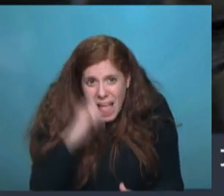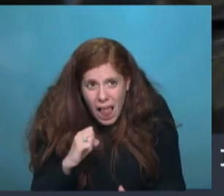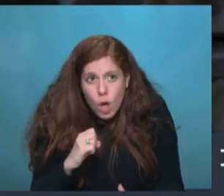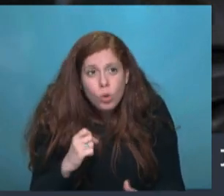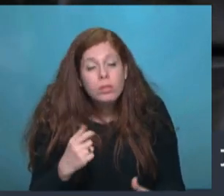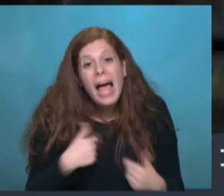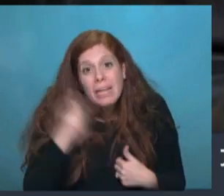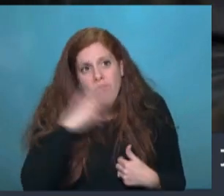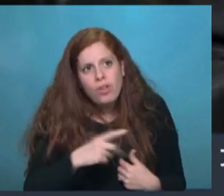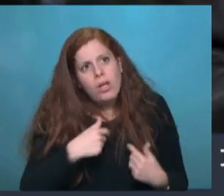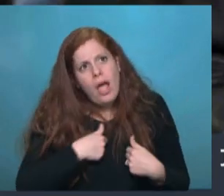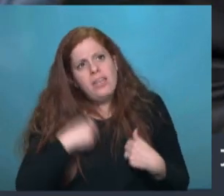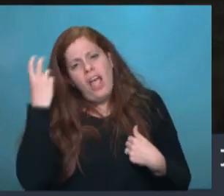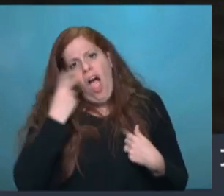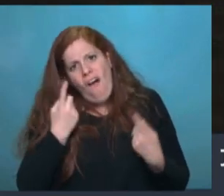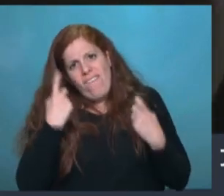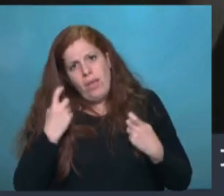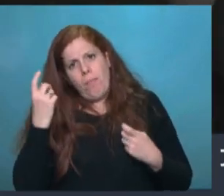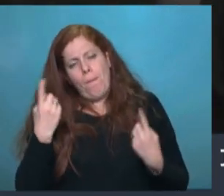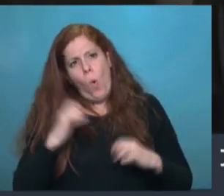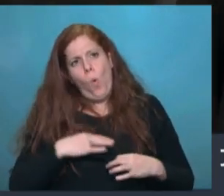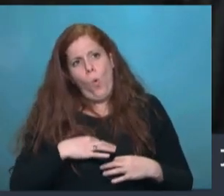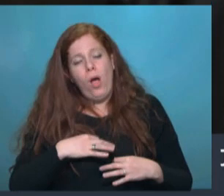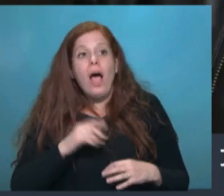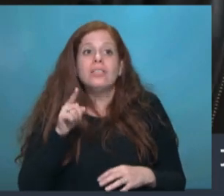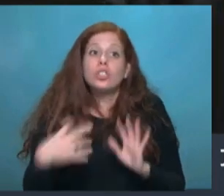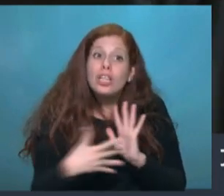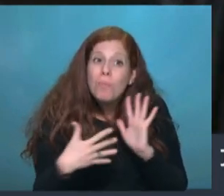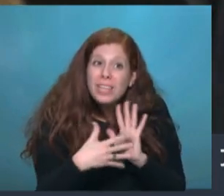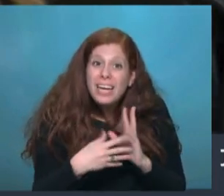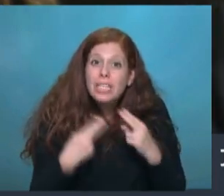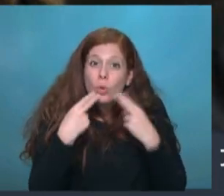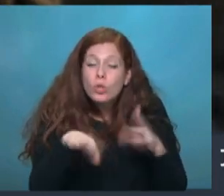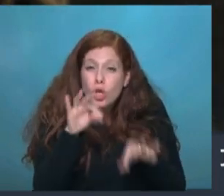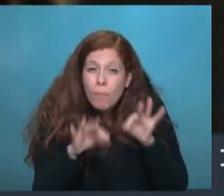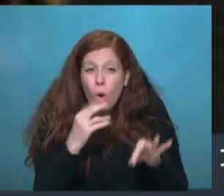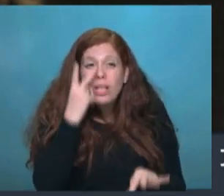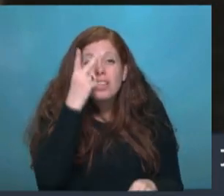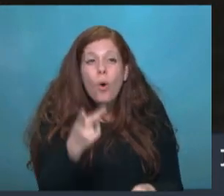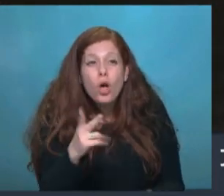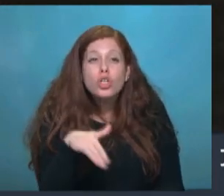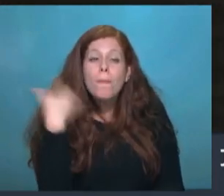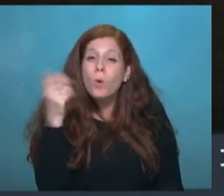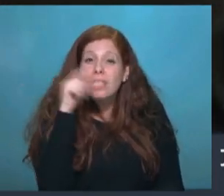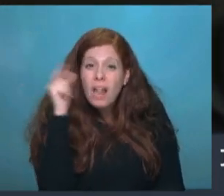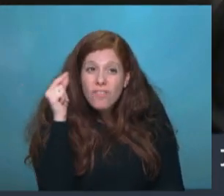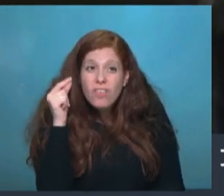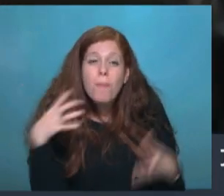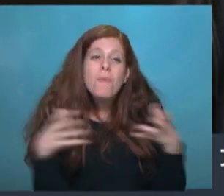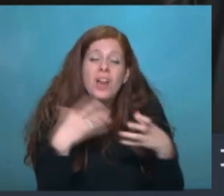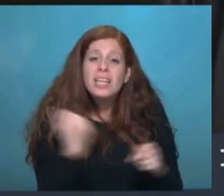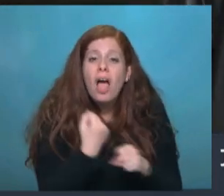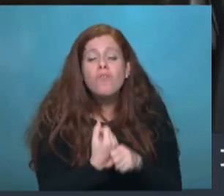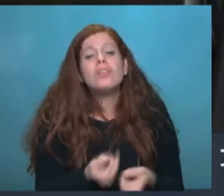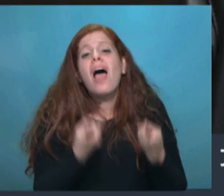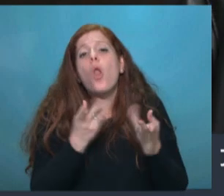אני מבין, כי אני ערבי במקור. אז לכן, כשאתה בודק את התוצאות של הבחירות, אתה רואה שמחוץ לתל אביב, מפלגת העבודה לא